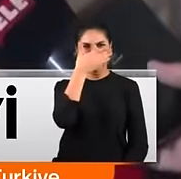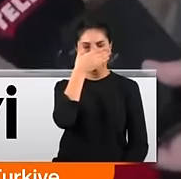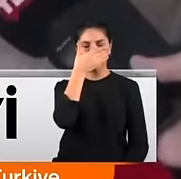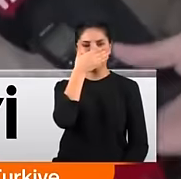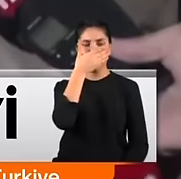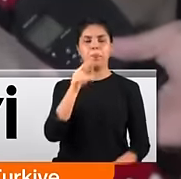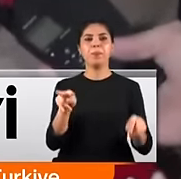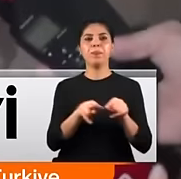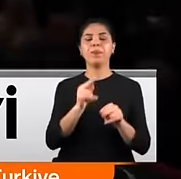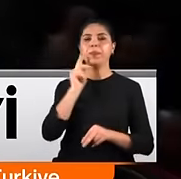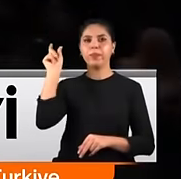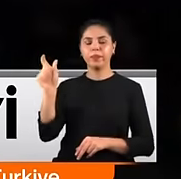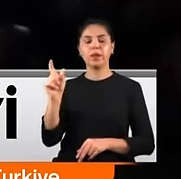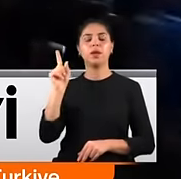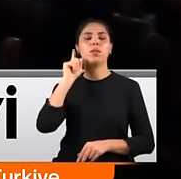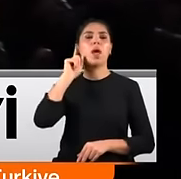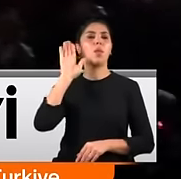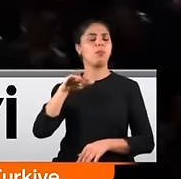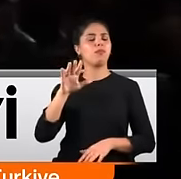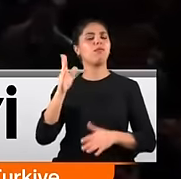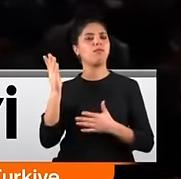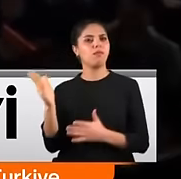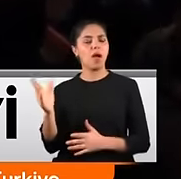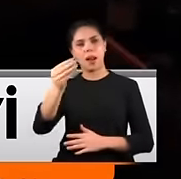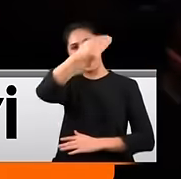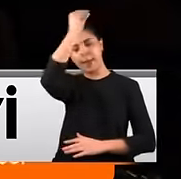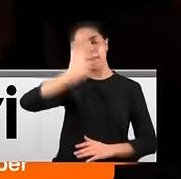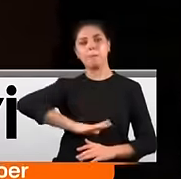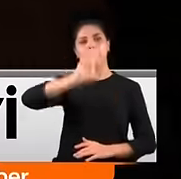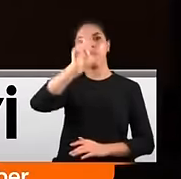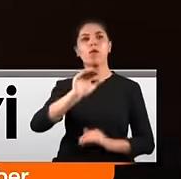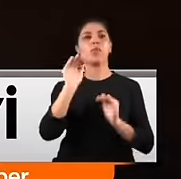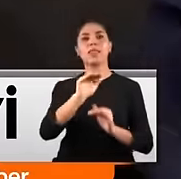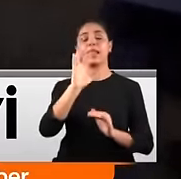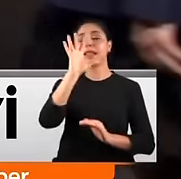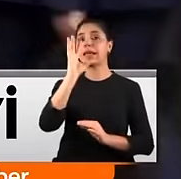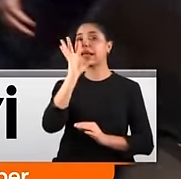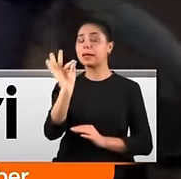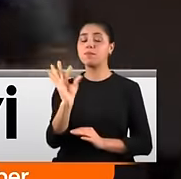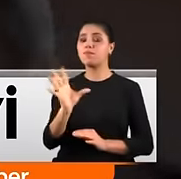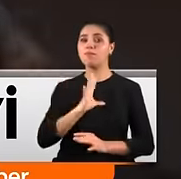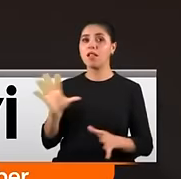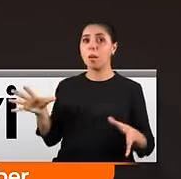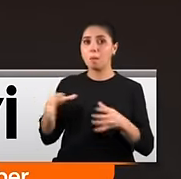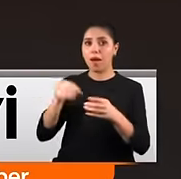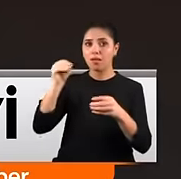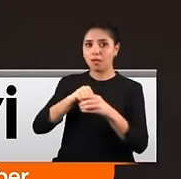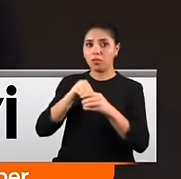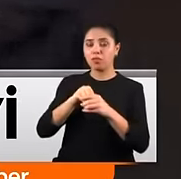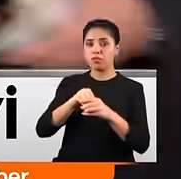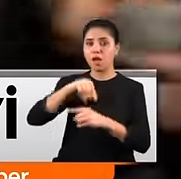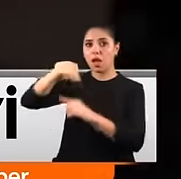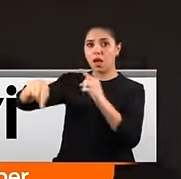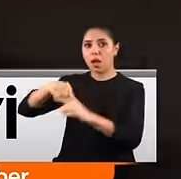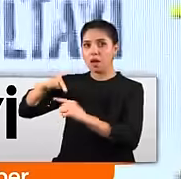Akşener'in ise durumdan haberdar olduğu, parti içinde İmamoğlu destekçileri avı başlattığı söyleniyor. İlk adımı da İBB meclis üyelerinin tamamının